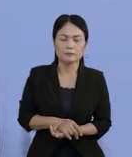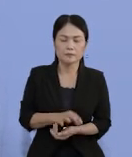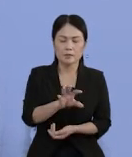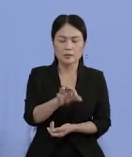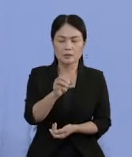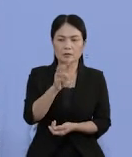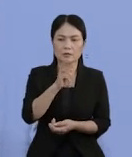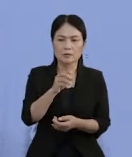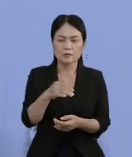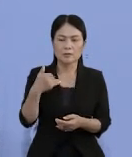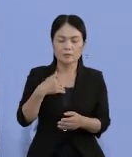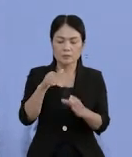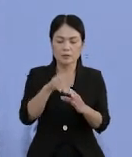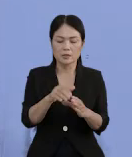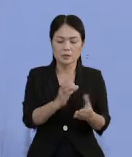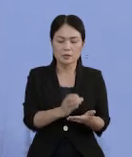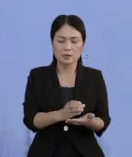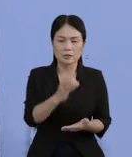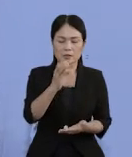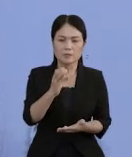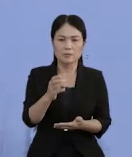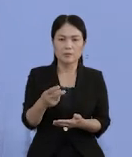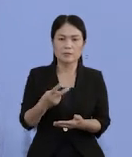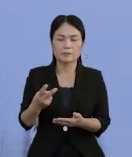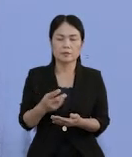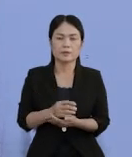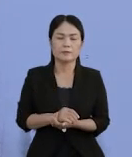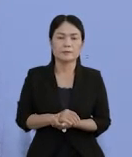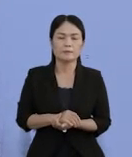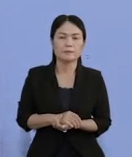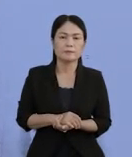đại miên nữ khăn ông cầm bóng tiền pi